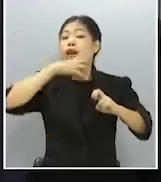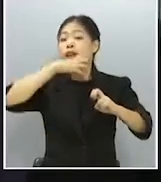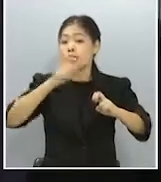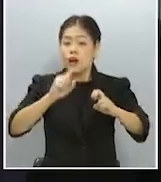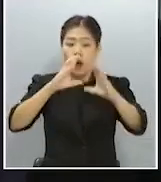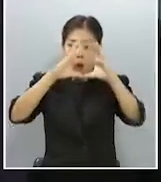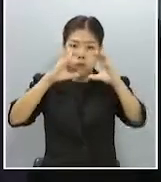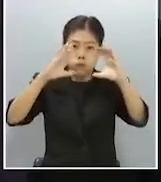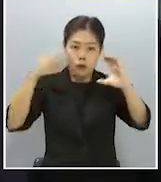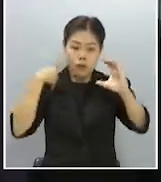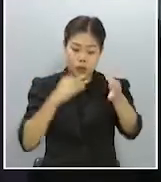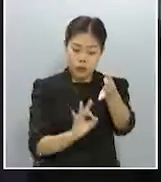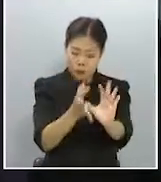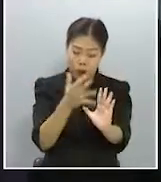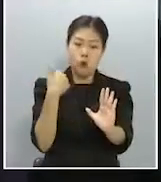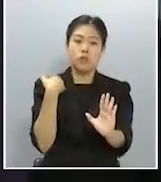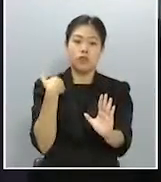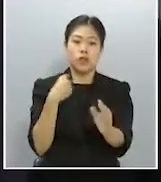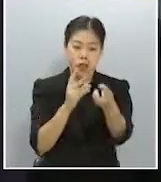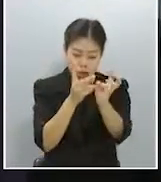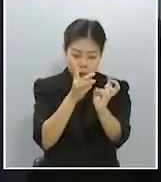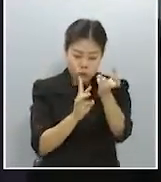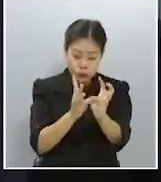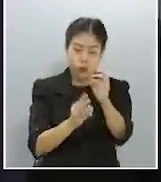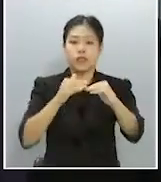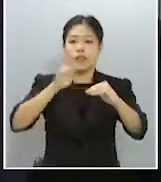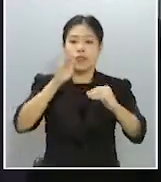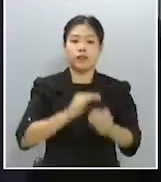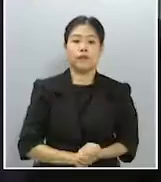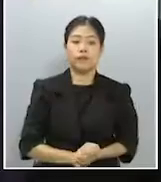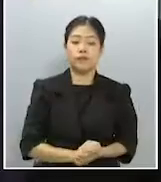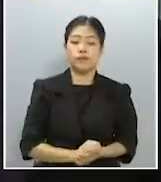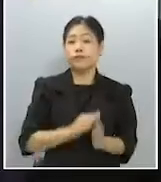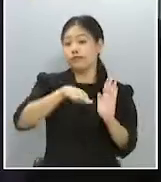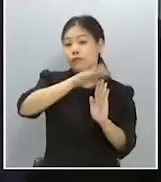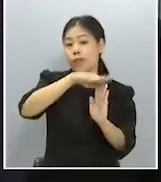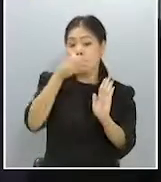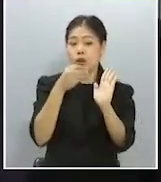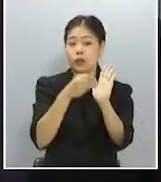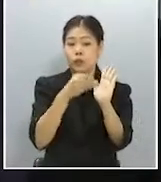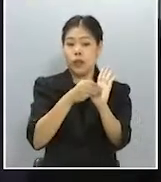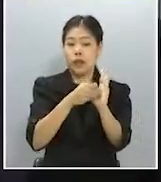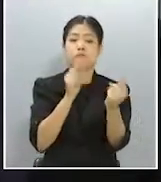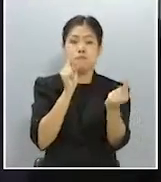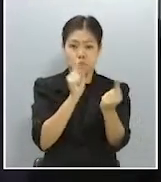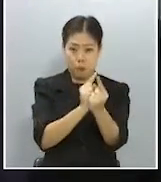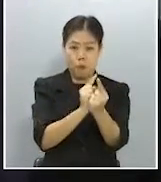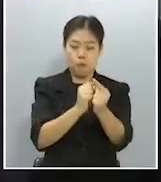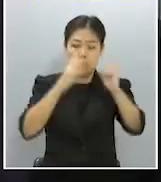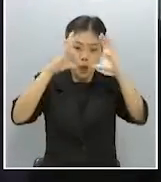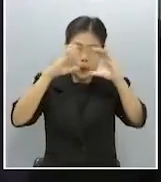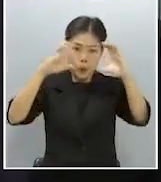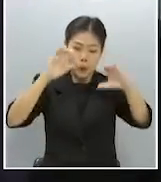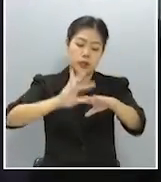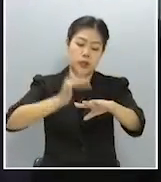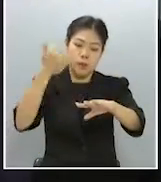ควันจากการชิงเผาและค่าฝุ่นละอองที่เกินมาตรฐานนะคะโดยเฉพาะทางภาคเหนือและกรุงเทพค่ะเจอพ่วงหมอกควันและหมอกธรรมชาติ